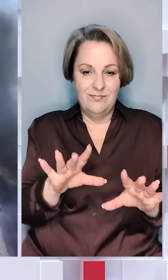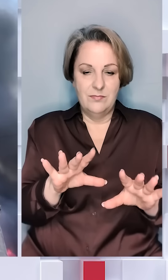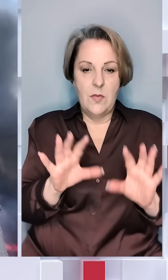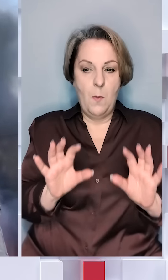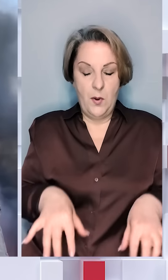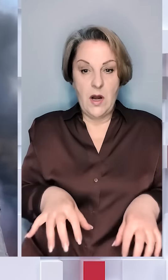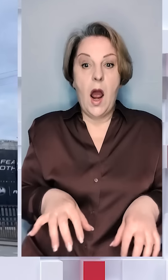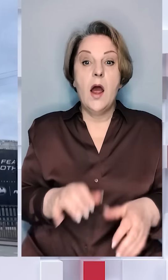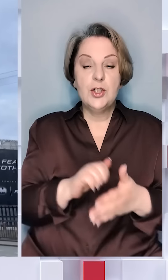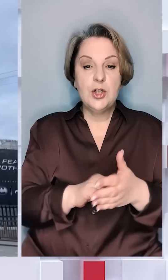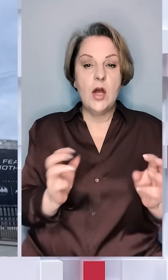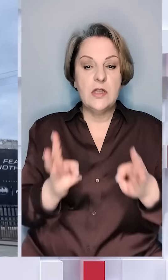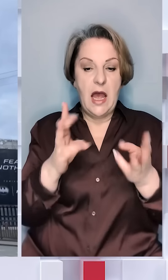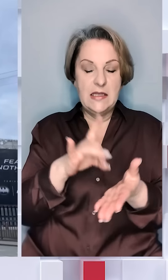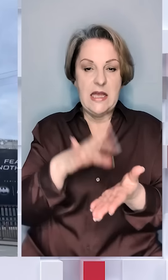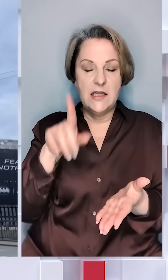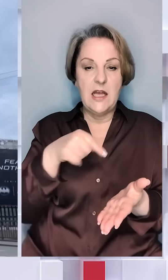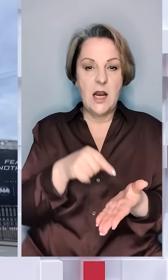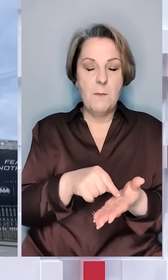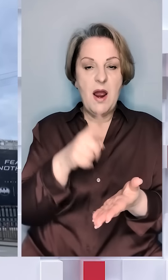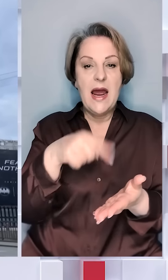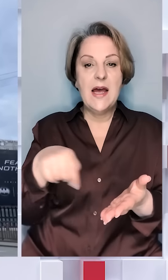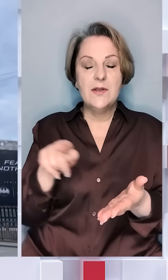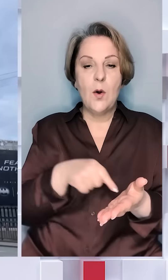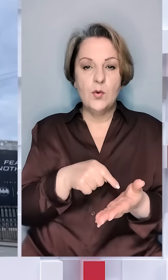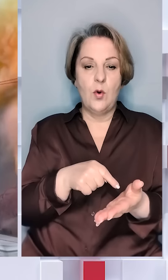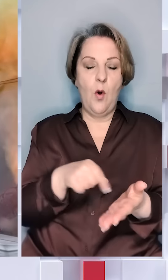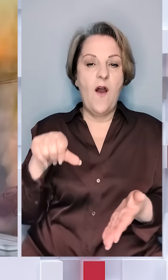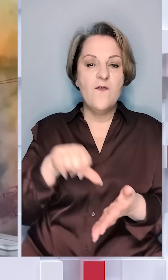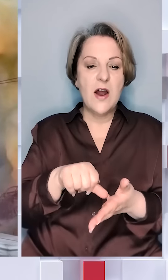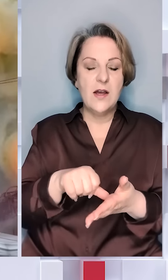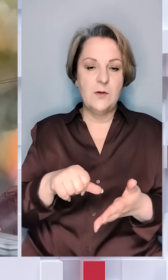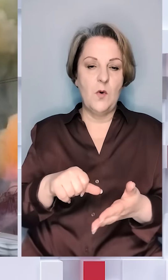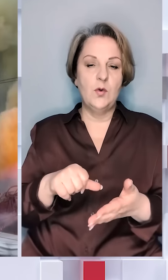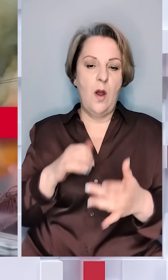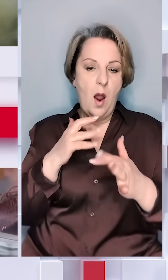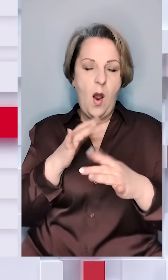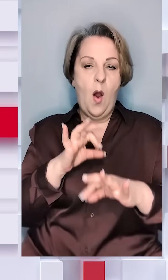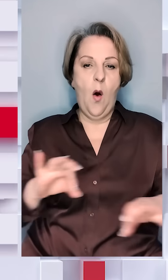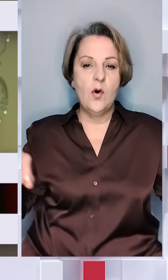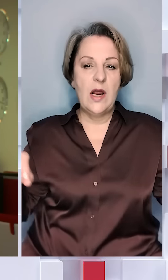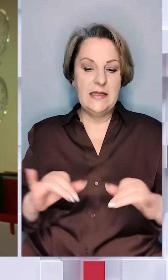Через загоряння у центрі міста скасують урочистий виступ оркестру на честь свята.